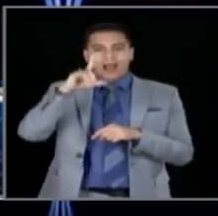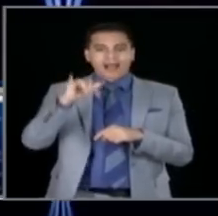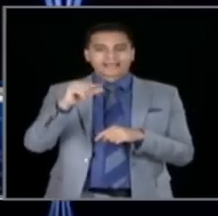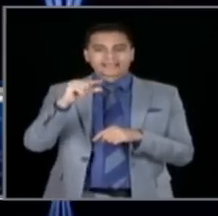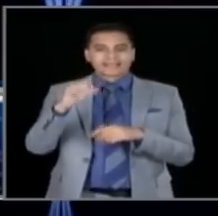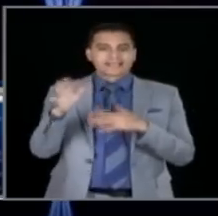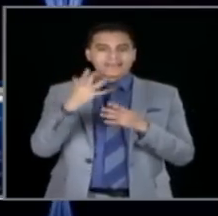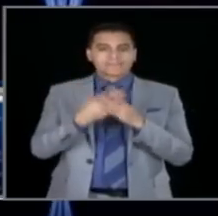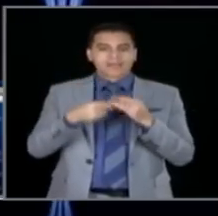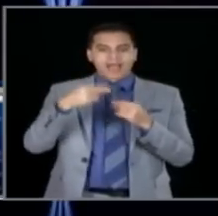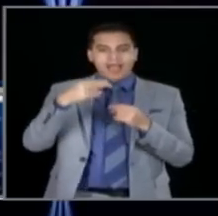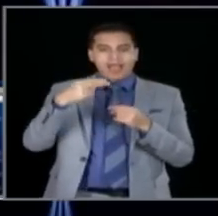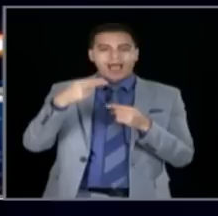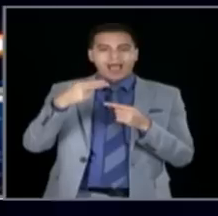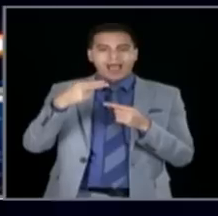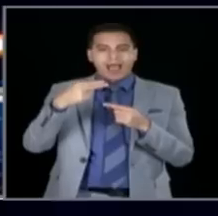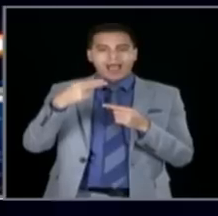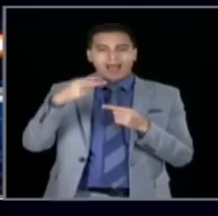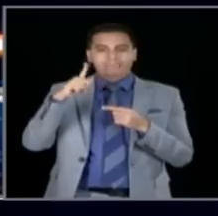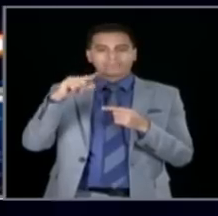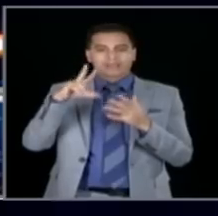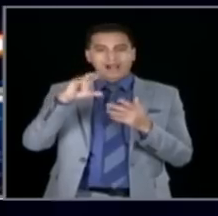سوريا. سوريا يا سيف،